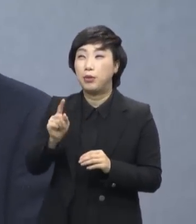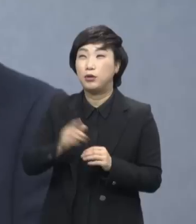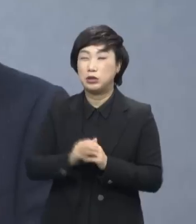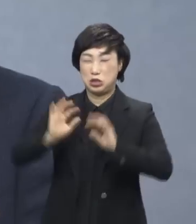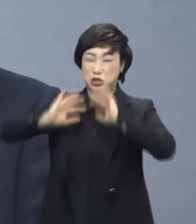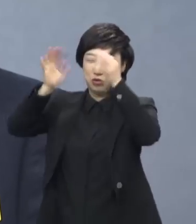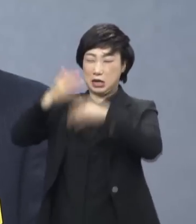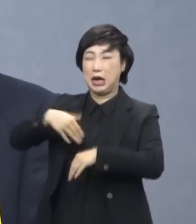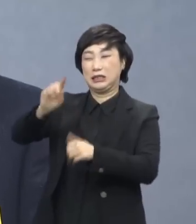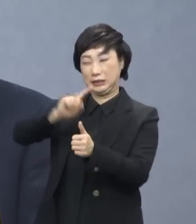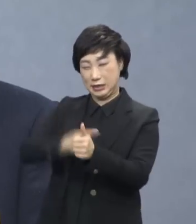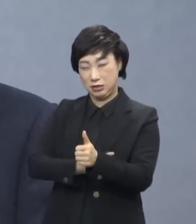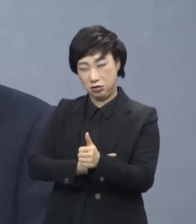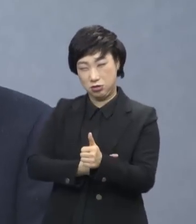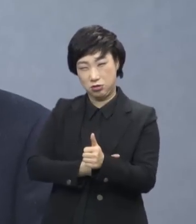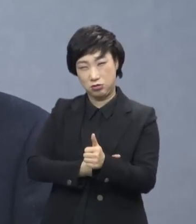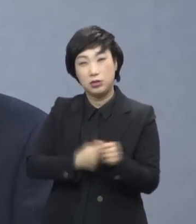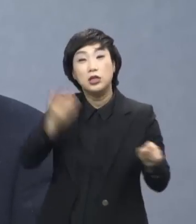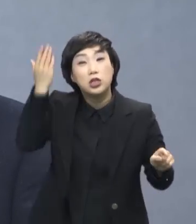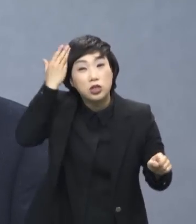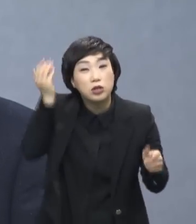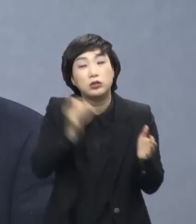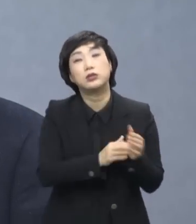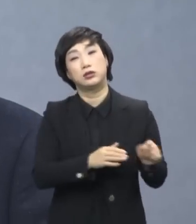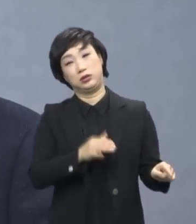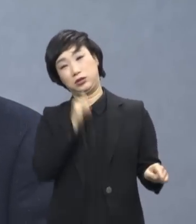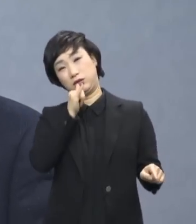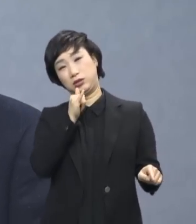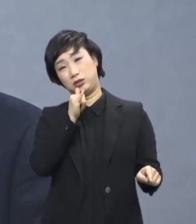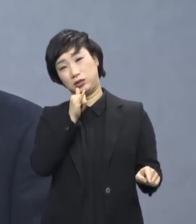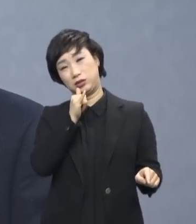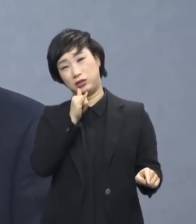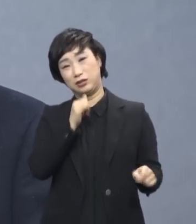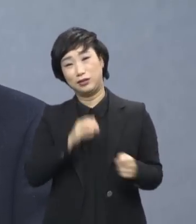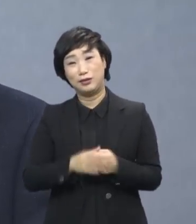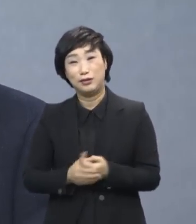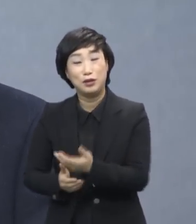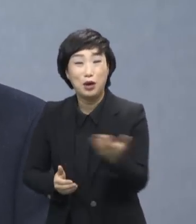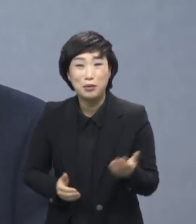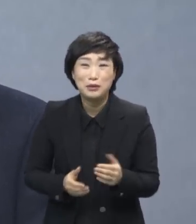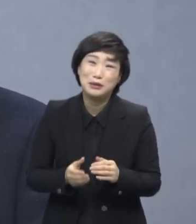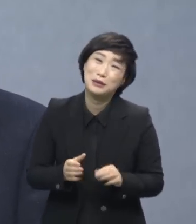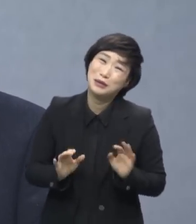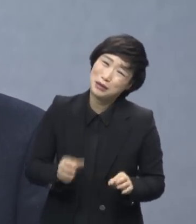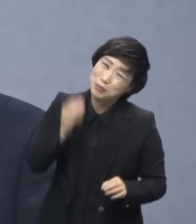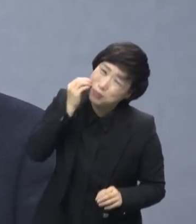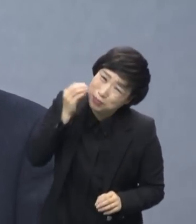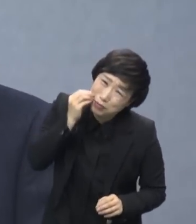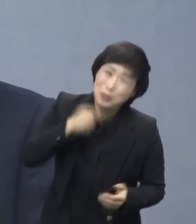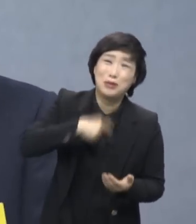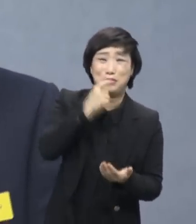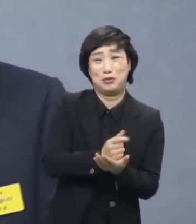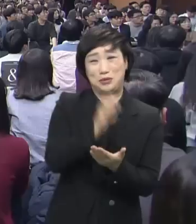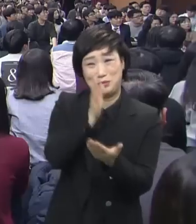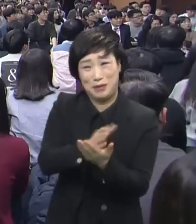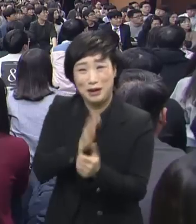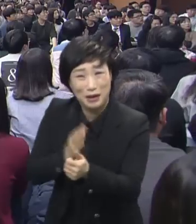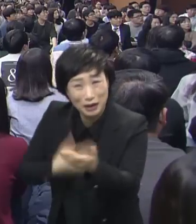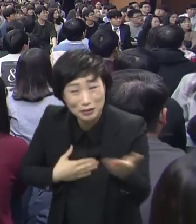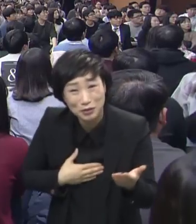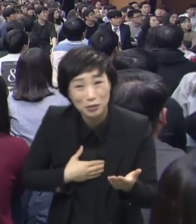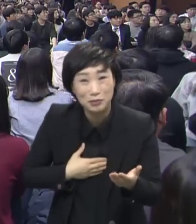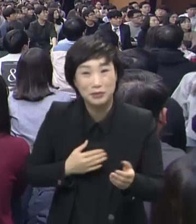가겠지. 지성만 가진 사람들이 그런 사람들이요. 제발 속아서는 안 돼. 네.